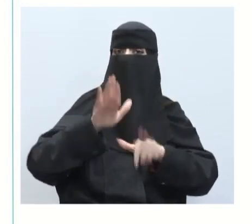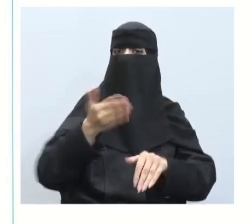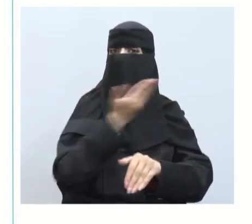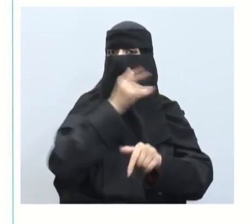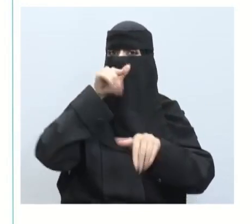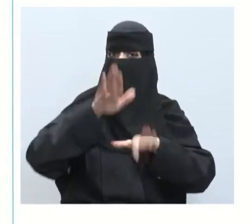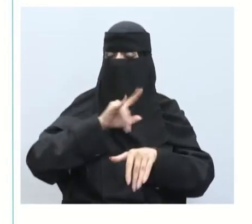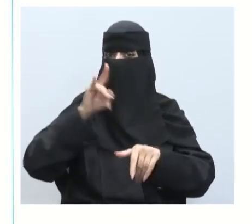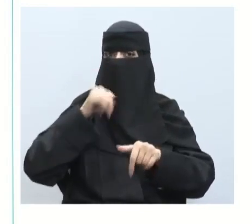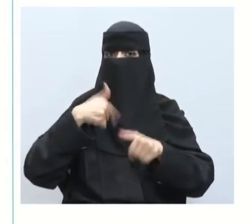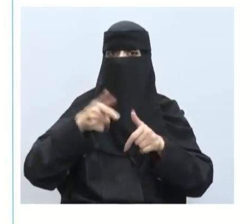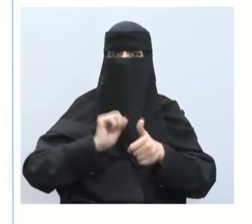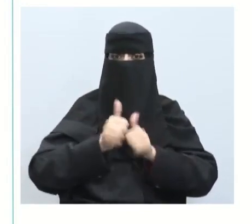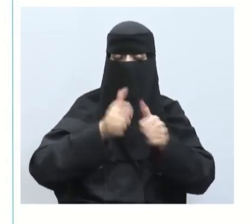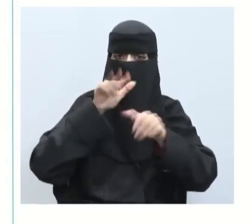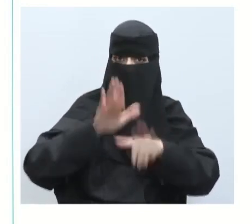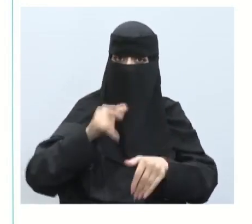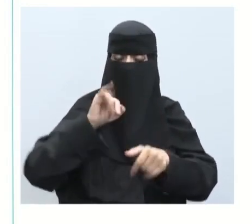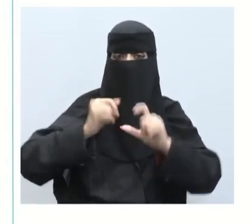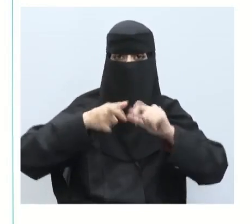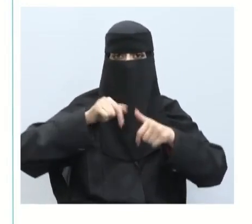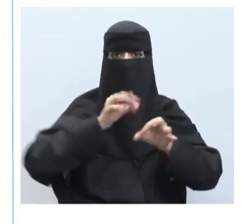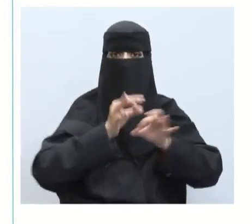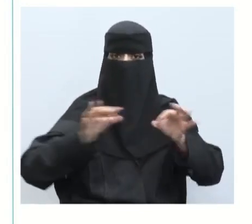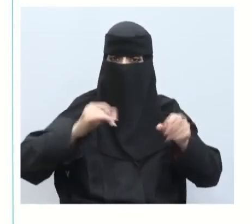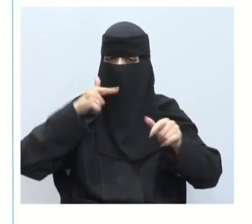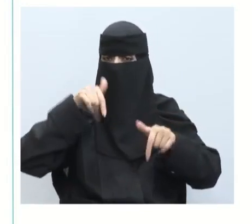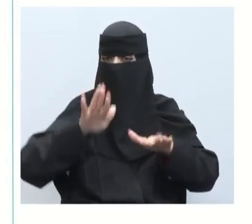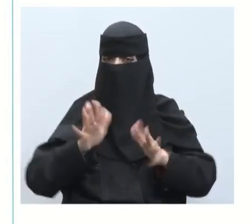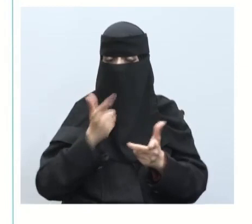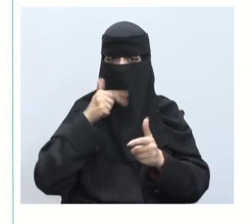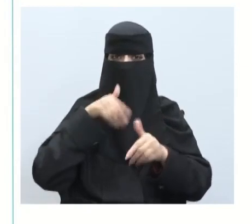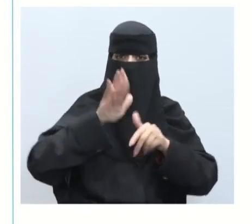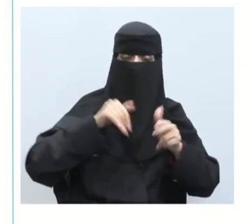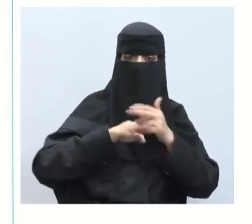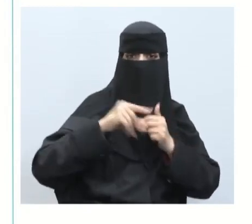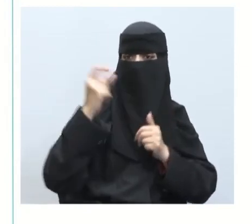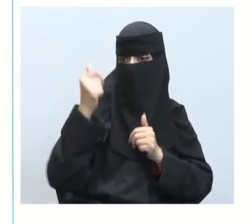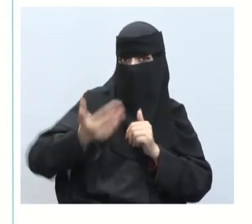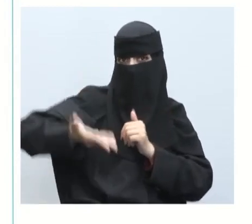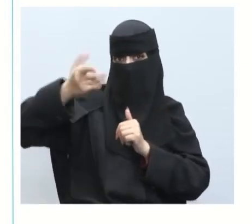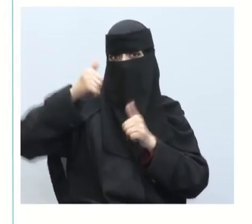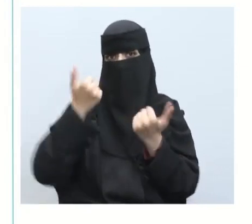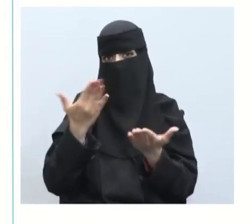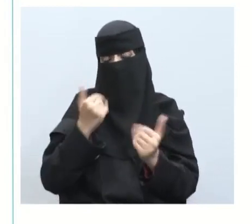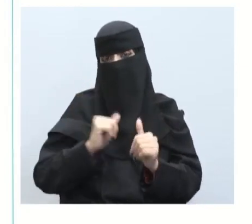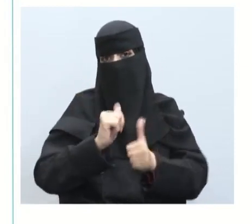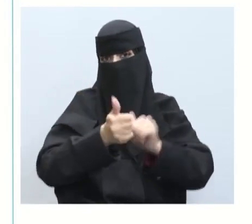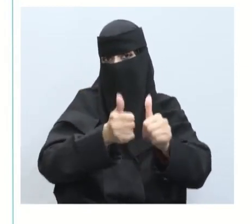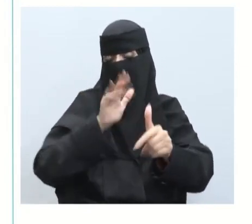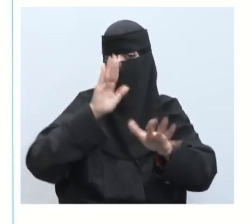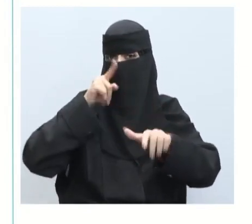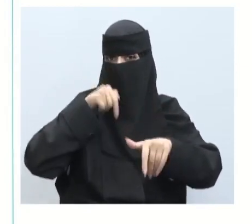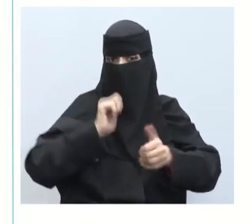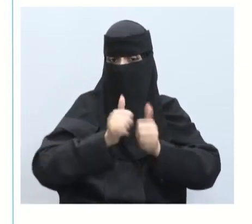ذكرنا اذا لم يكن هنالك منافسه قد تضع المنظمه استراتيجيه من خلال الاسعار مرتفعه لان لا يوجد منافس اما في حال